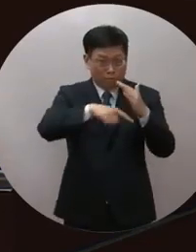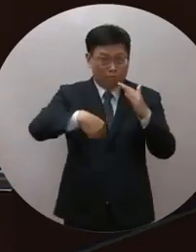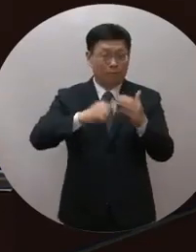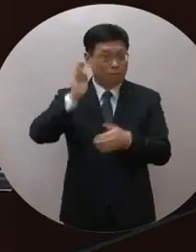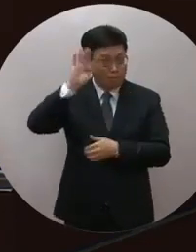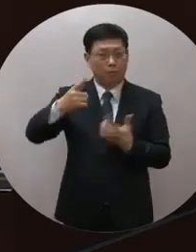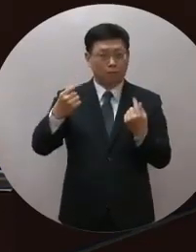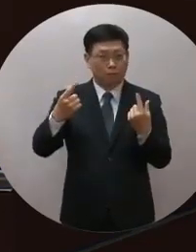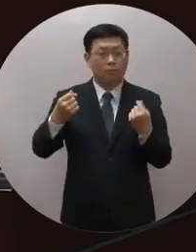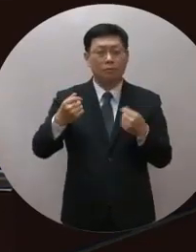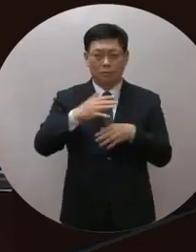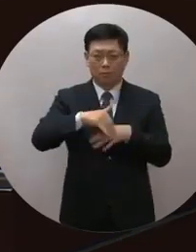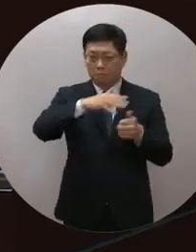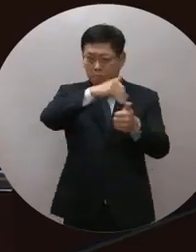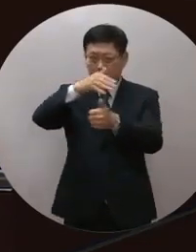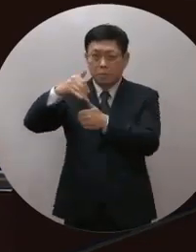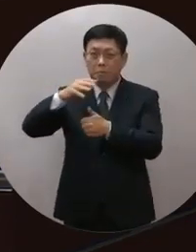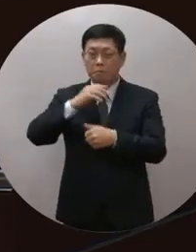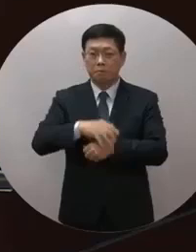来也将结合